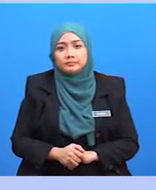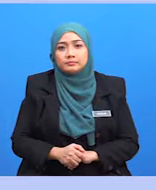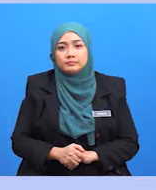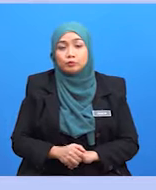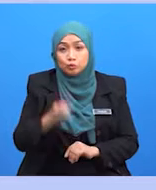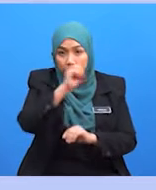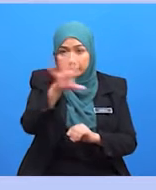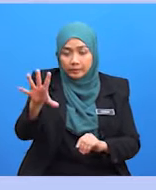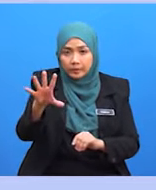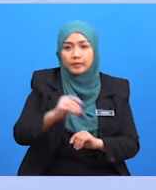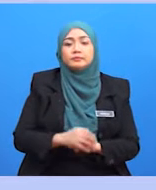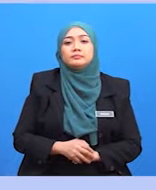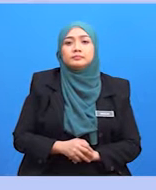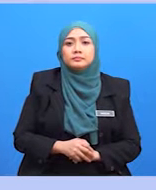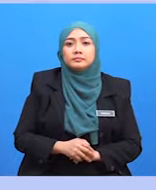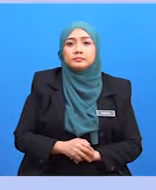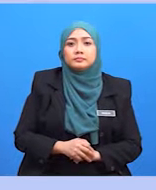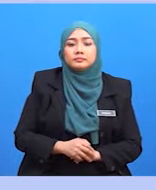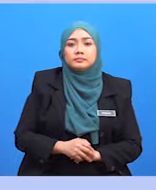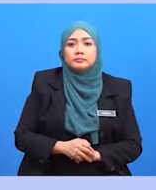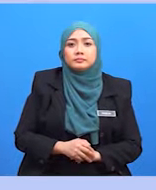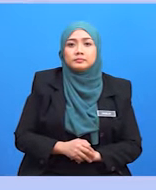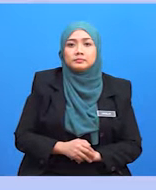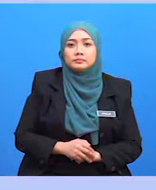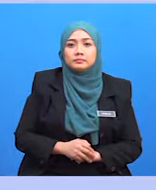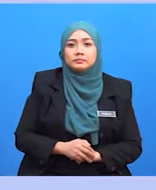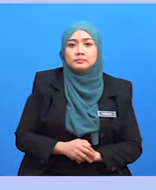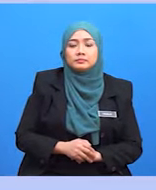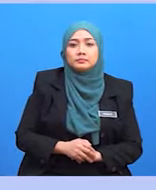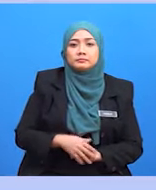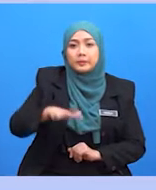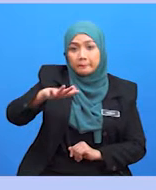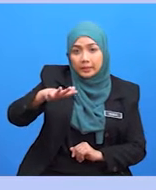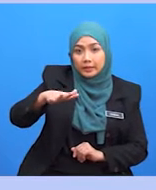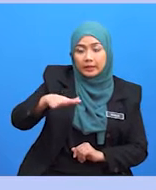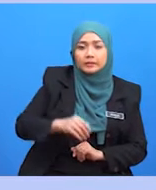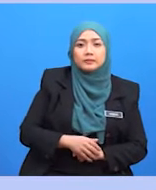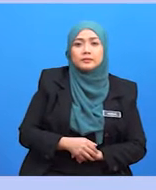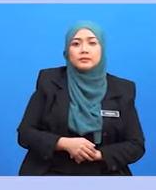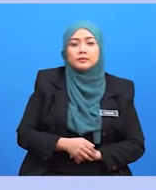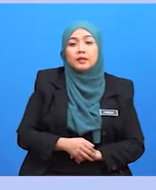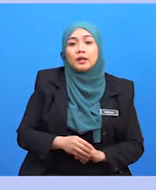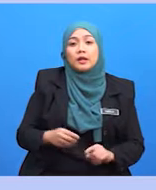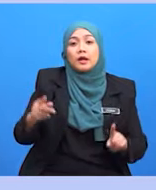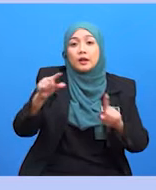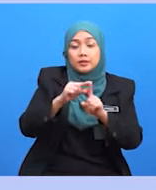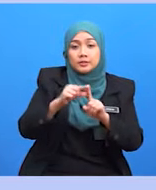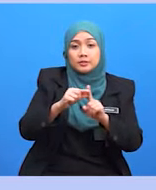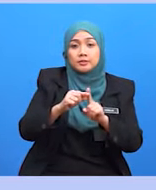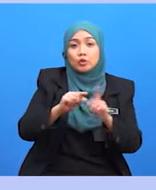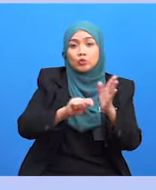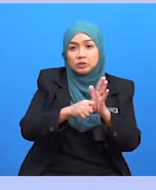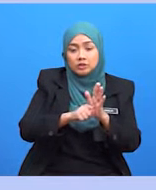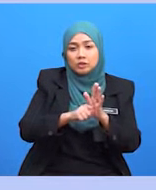teks penerangan, akhir sekali Gotham Medium Highlight untuk isi penting kata kunci atau sub